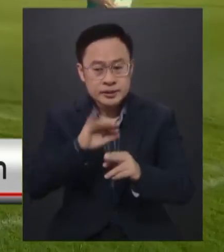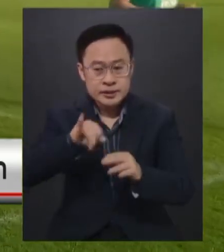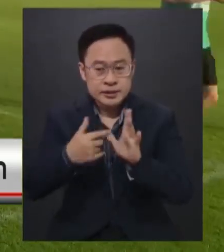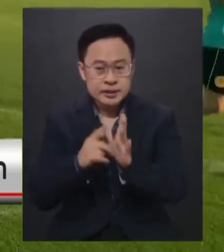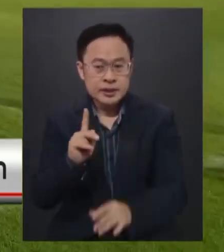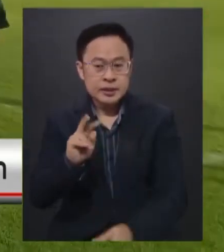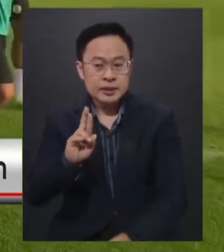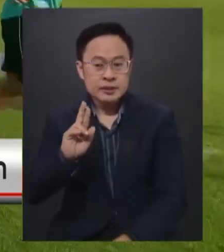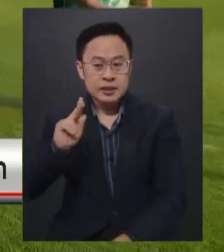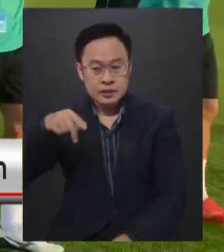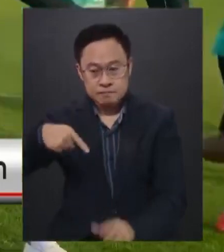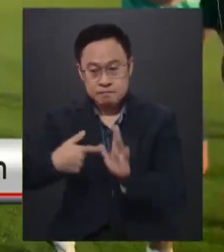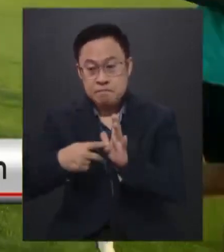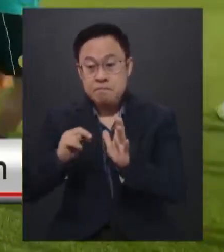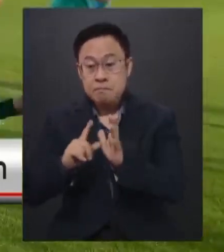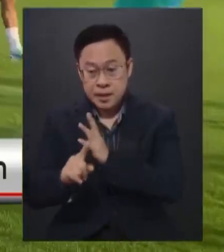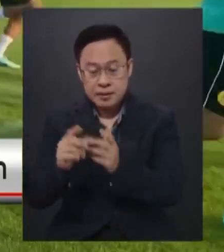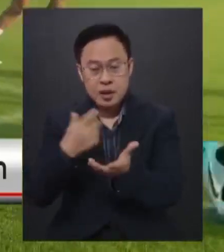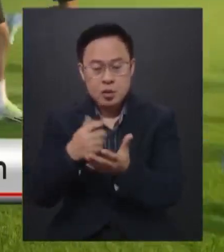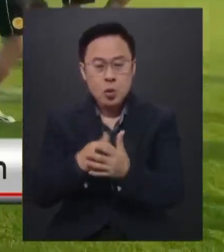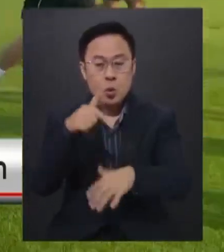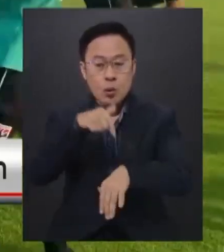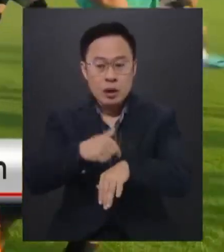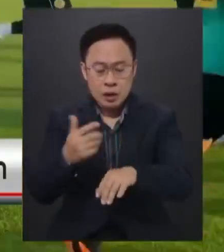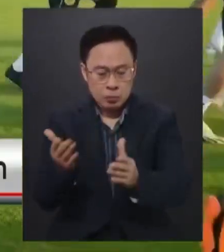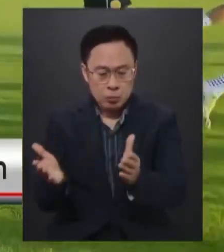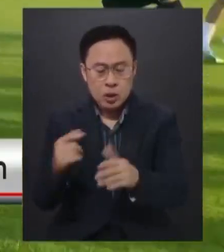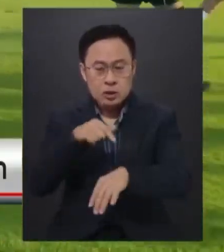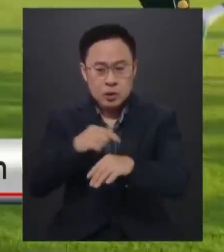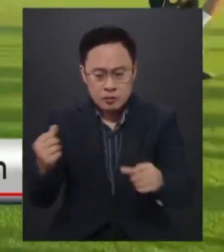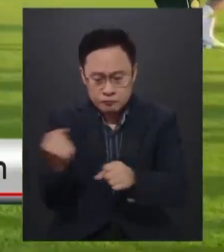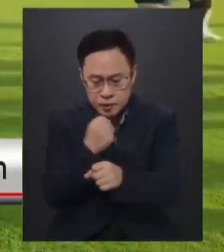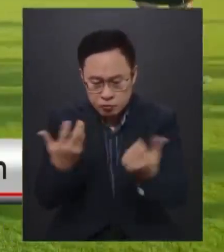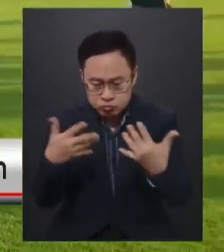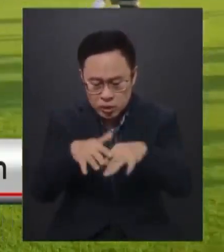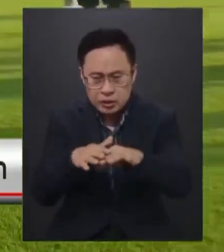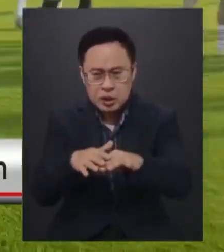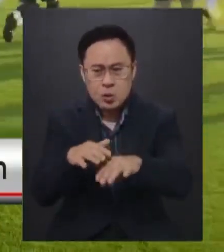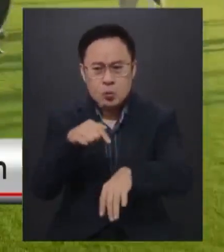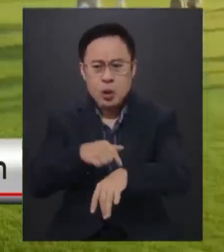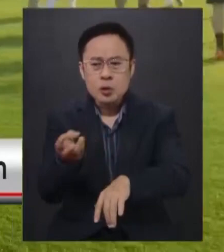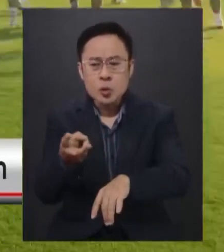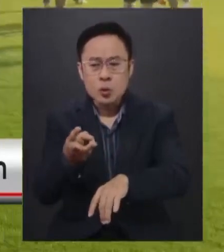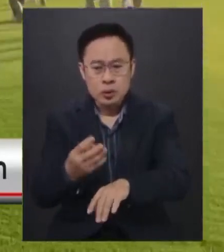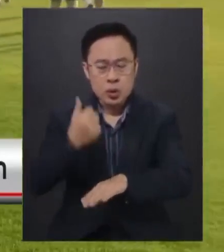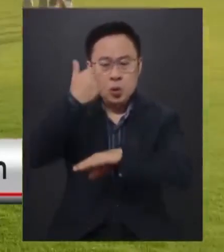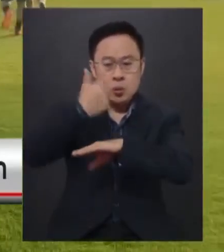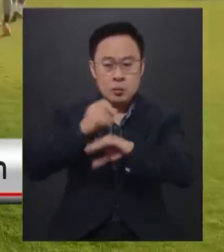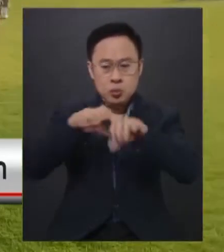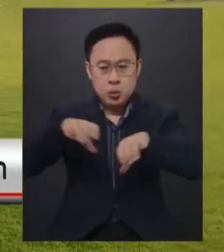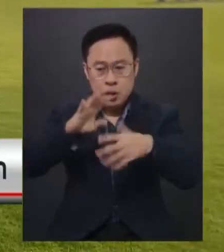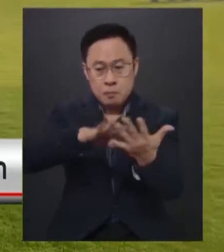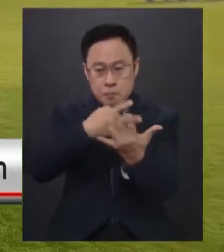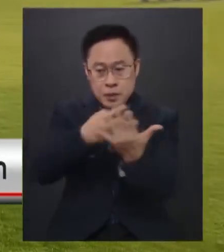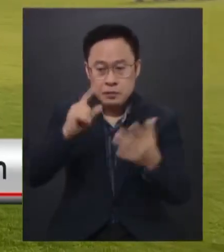อย่างที่ทุกคนเห็นแหละคือทีมเนี่ยมีเวลารวมตัวซ้อมด้วยกันน้อยแล้วเปลี่ยนโค้ชไงพอเปลี่ยนโคช